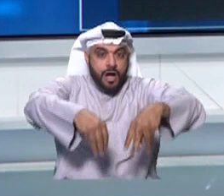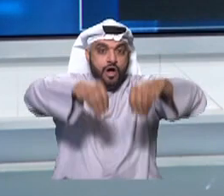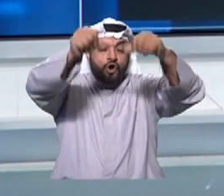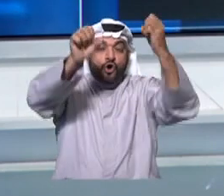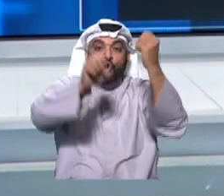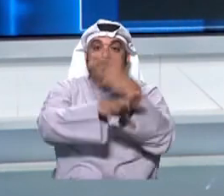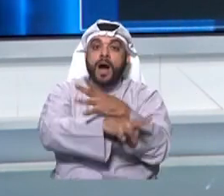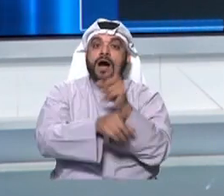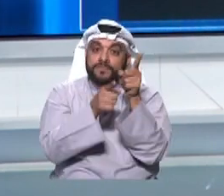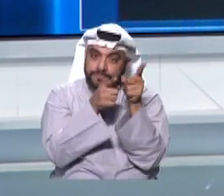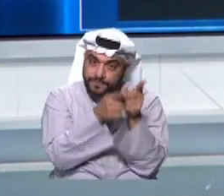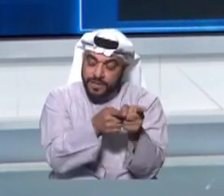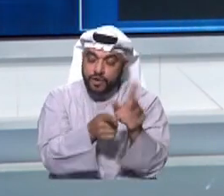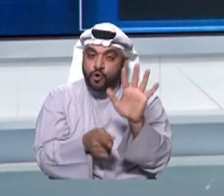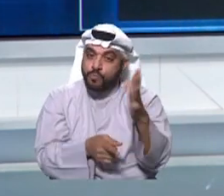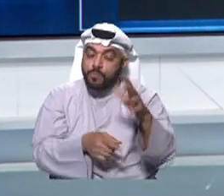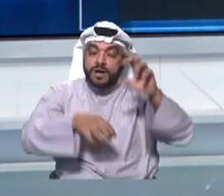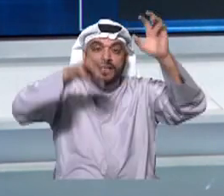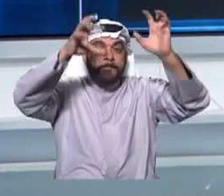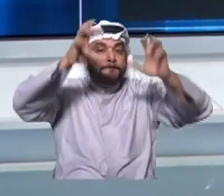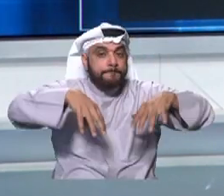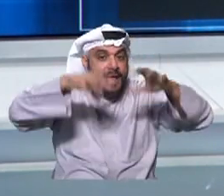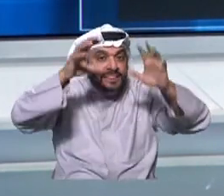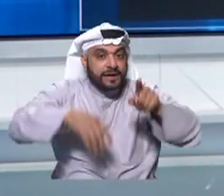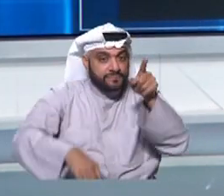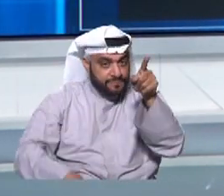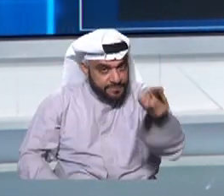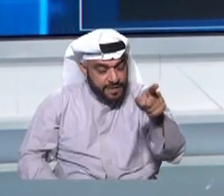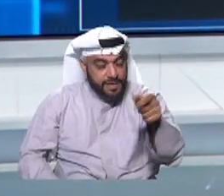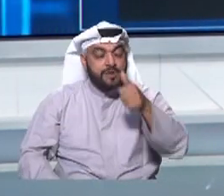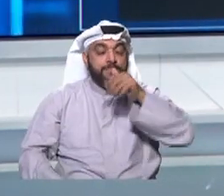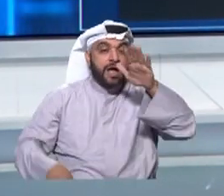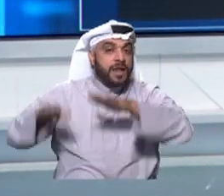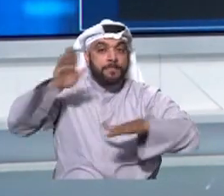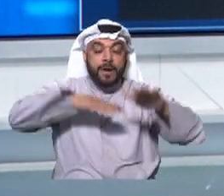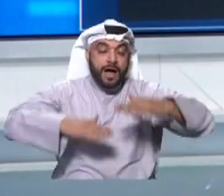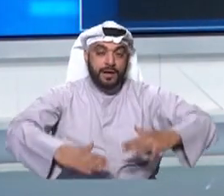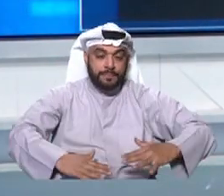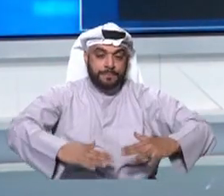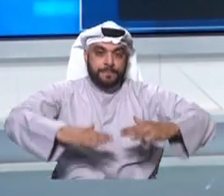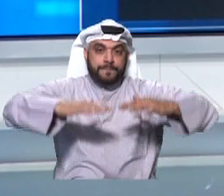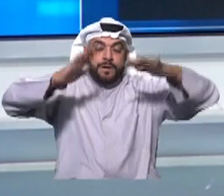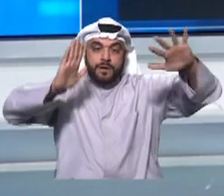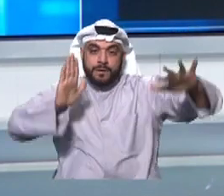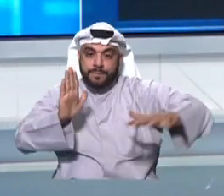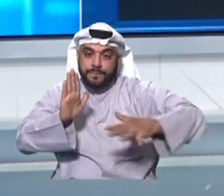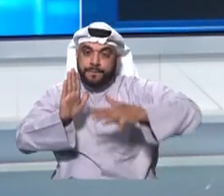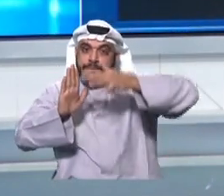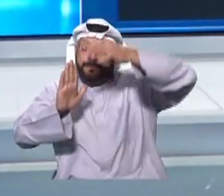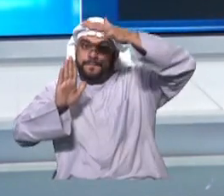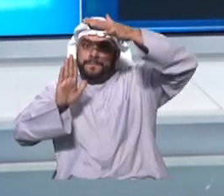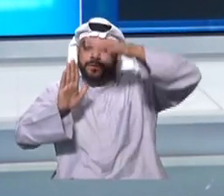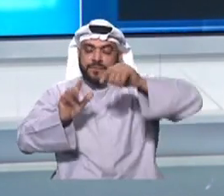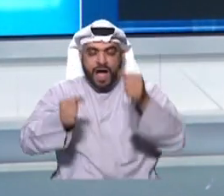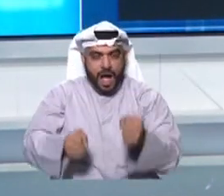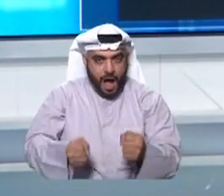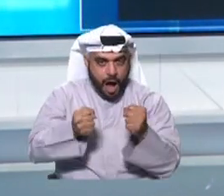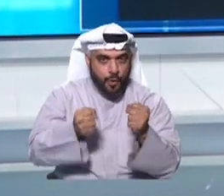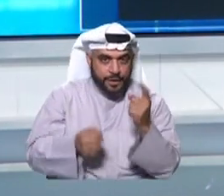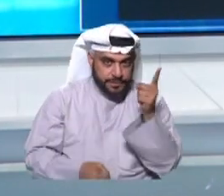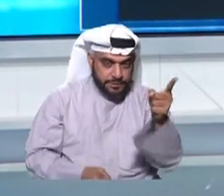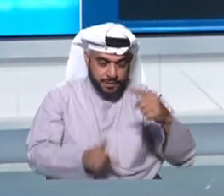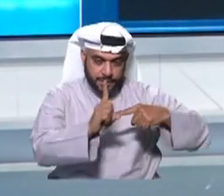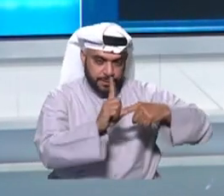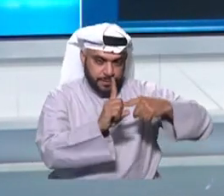قد تكون رعدية، يرتفع معها الموج لأكثر من 6 و7 أقدام. درجات الحرارة باكر راح تكون